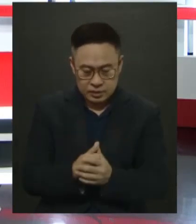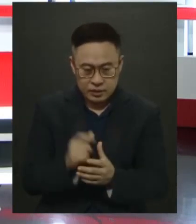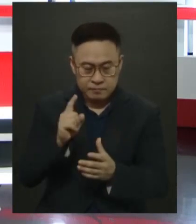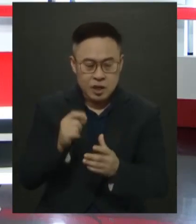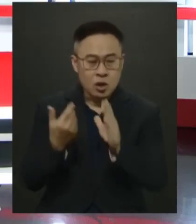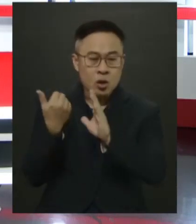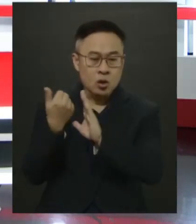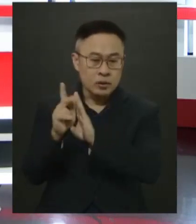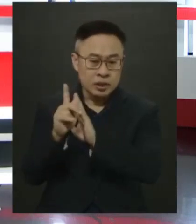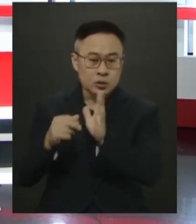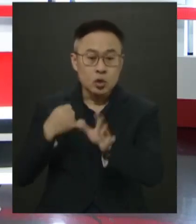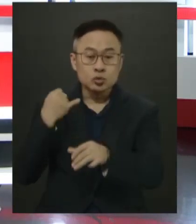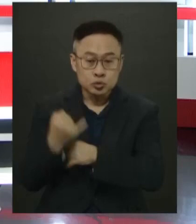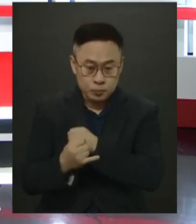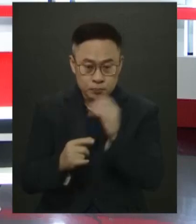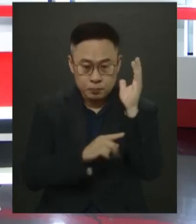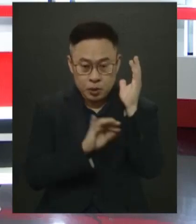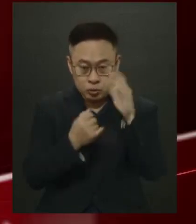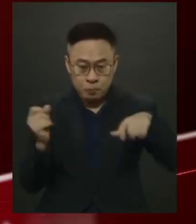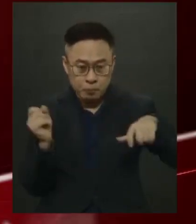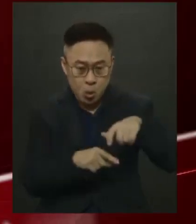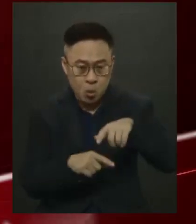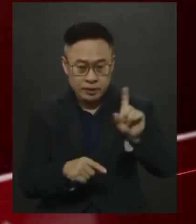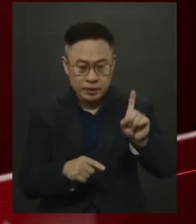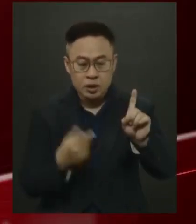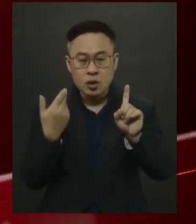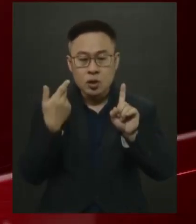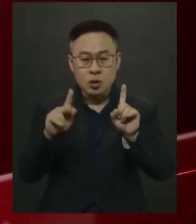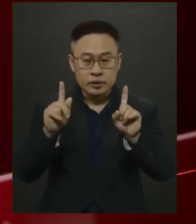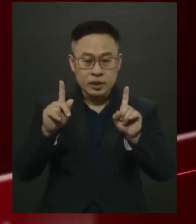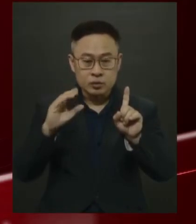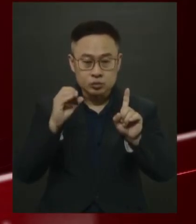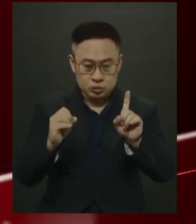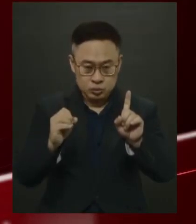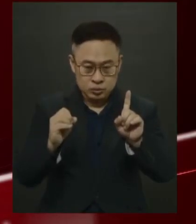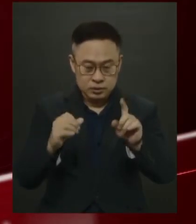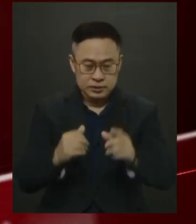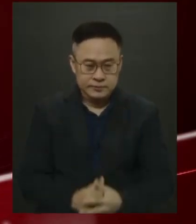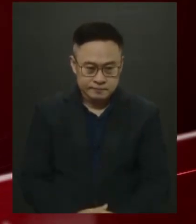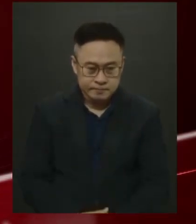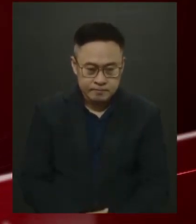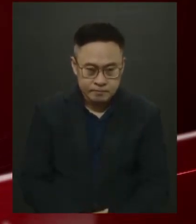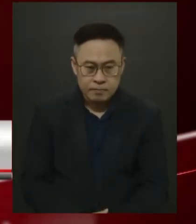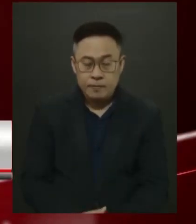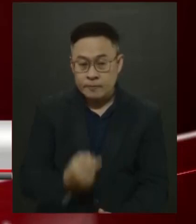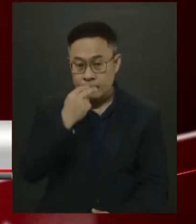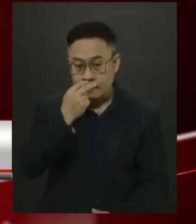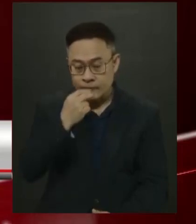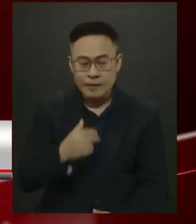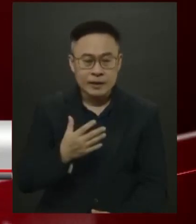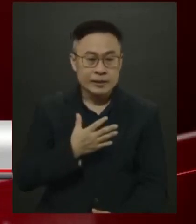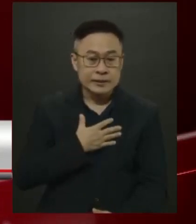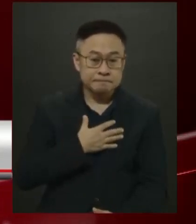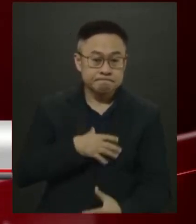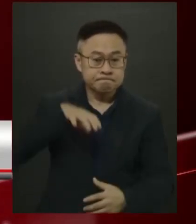ชนะขอนแก่นไป 1ประตูต่อ 0ครับไปดูเกมไทยลีกที่ 3อ่าวสเตเดียมกันหน่อยนะครับพิธีประจวบครับเปิดบ้านจากทีม